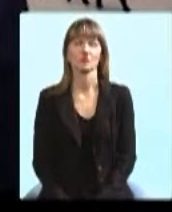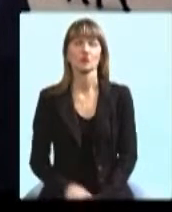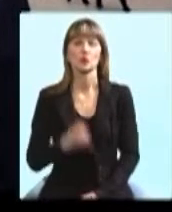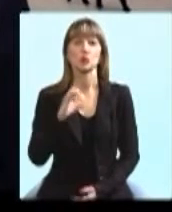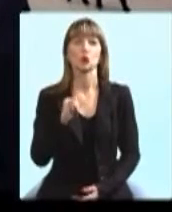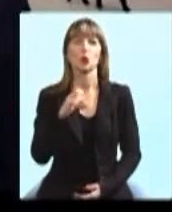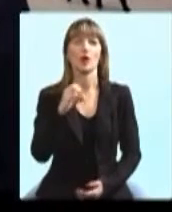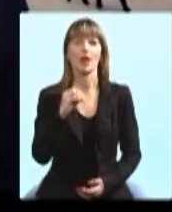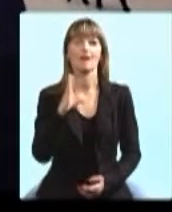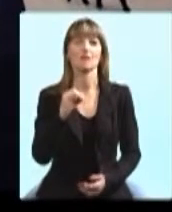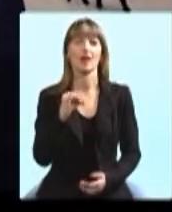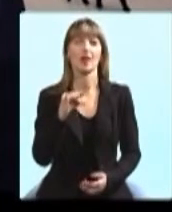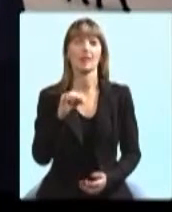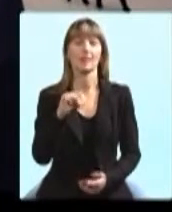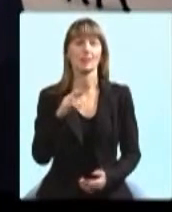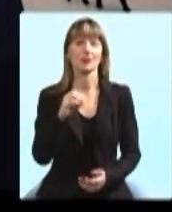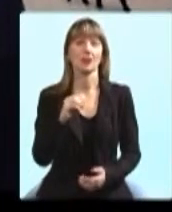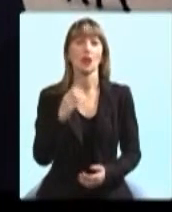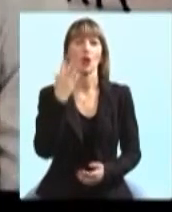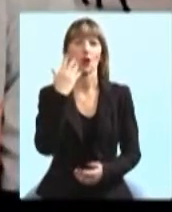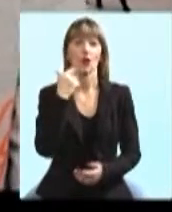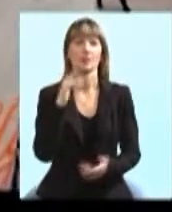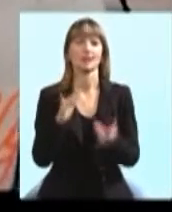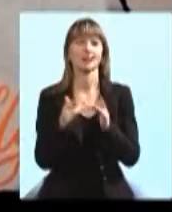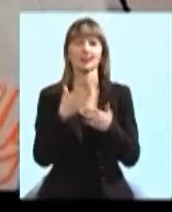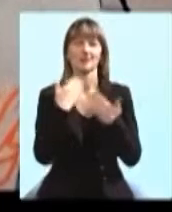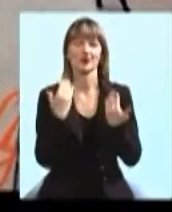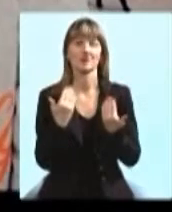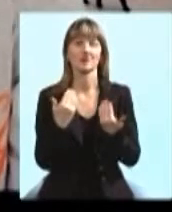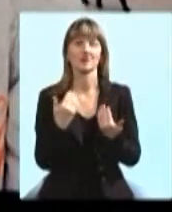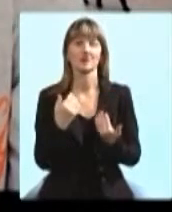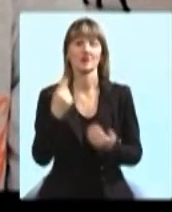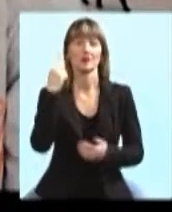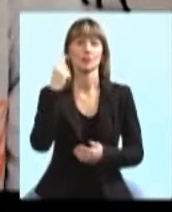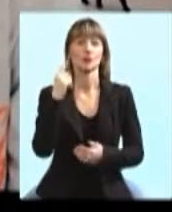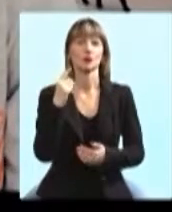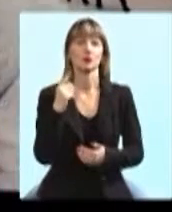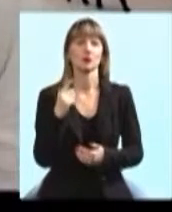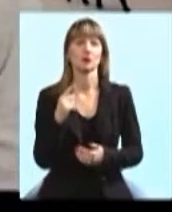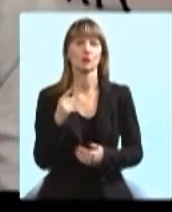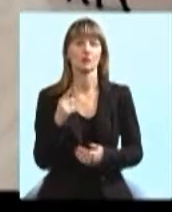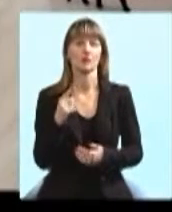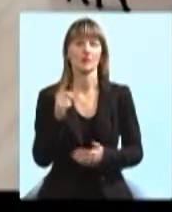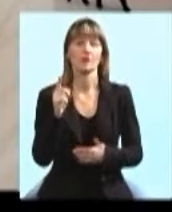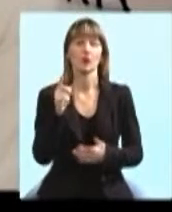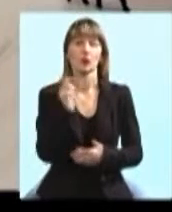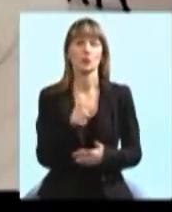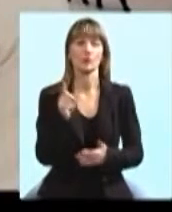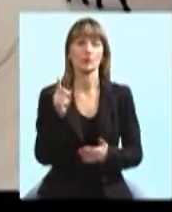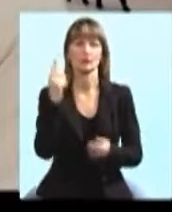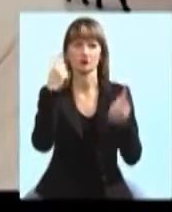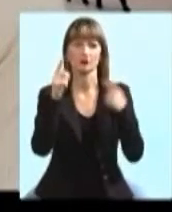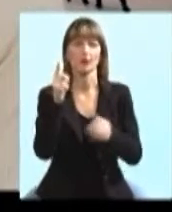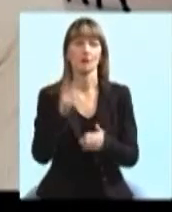Это когда ну, интернета нет, и выдумывают всякие глупости и верят.